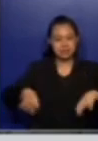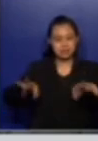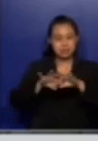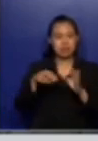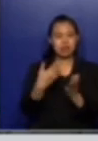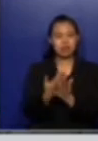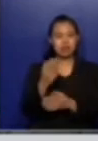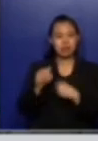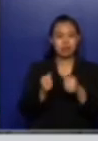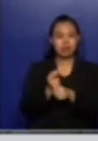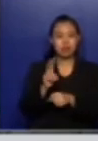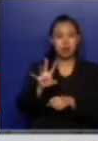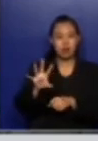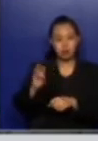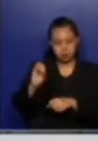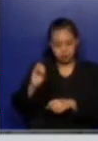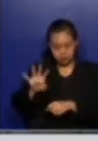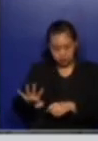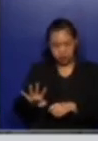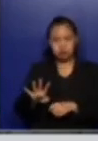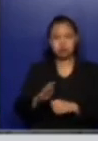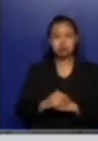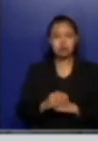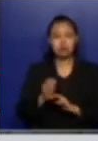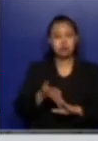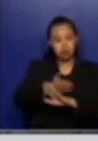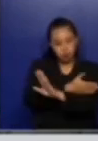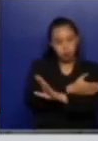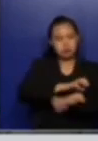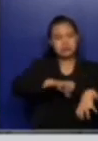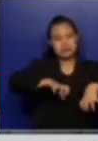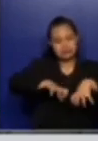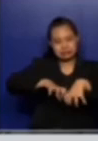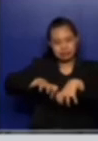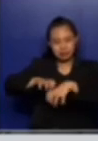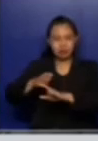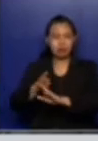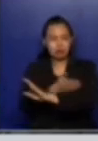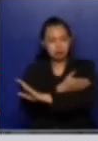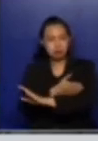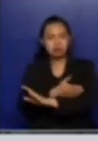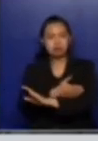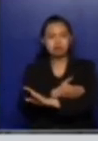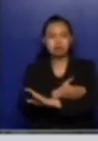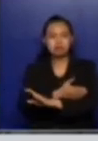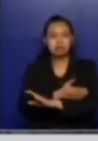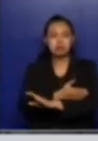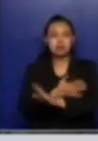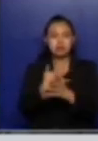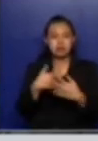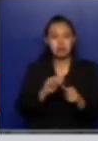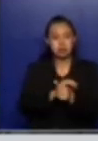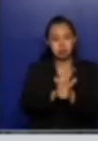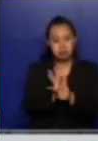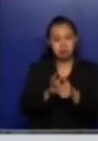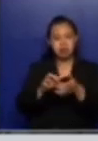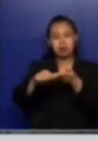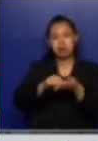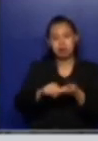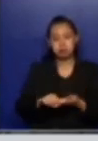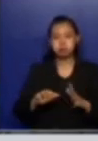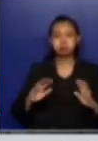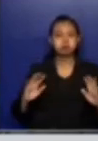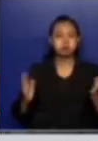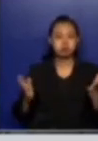ปี64นั้นนะครับจัดมาก่อนเกิดโควิดหลังจากเกิดโควิดก็ไม่เคยมีการปรับแก้ไ